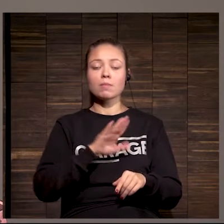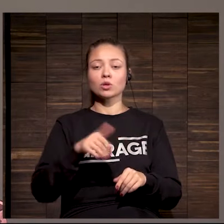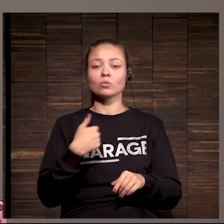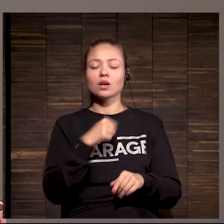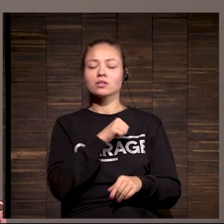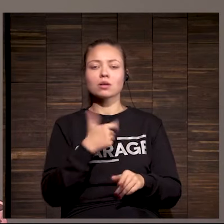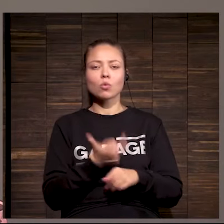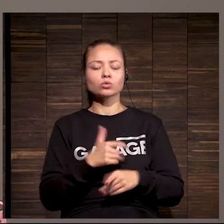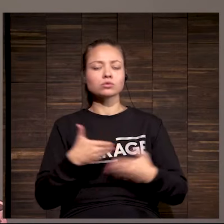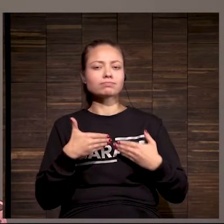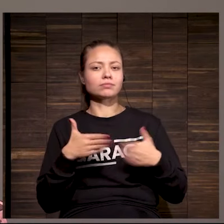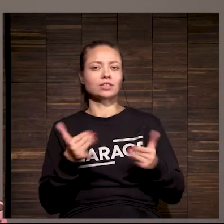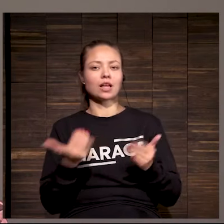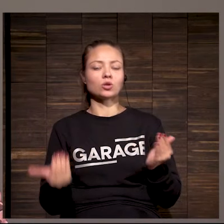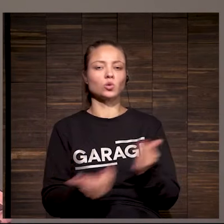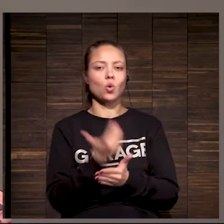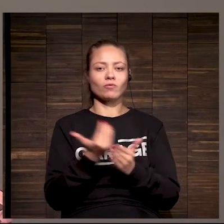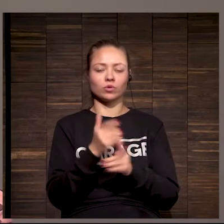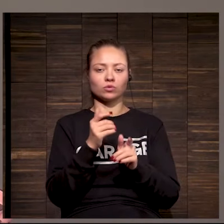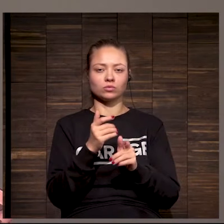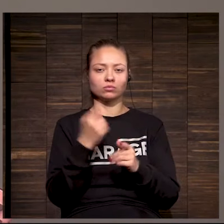открыт новым идеям